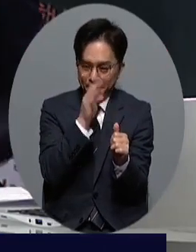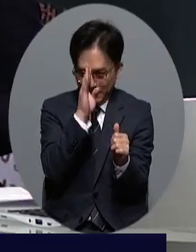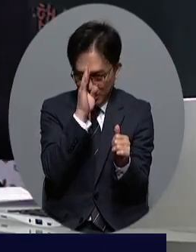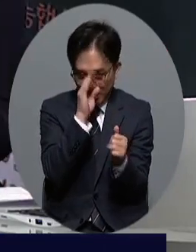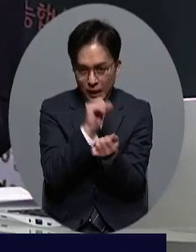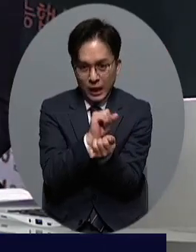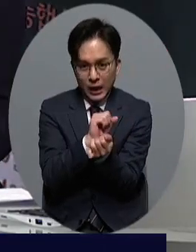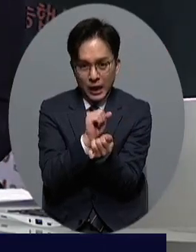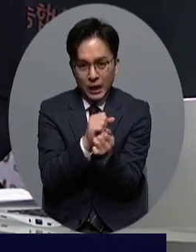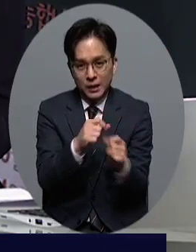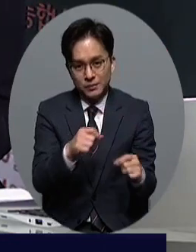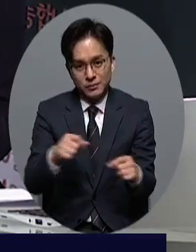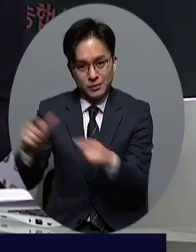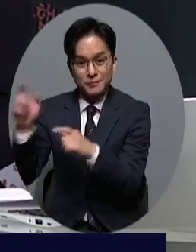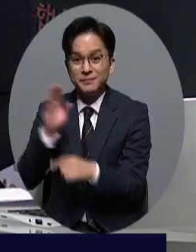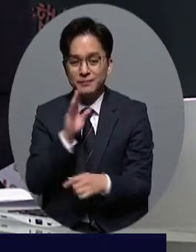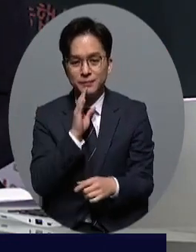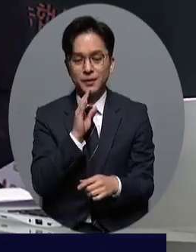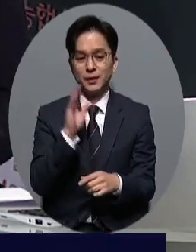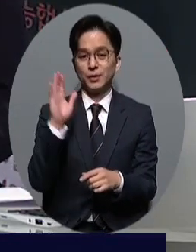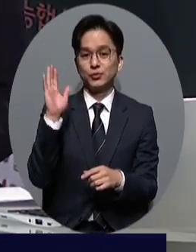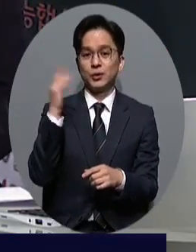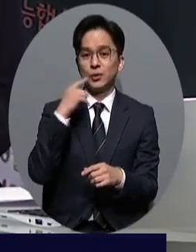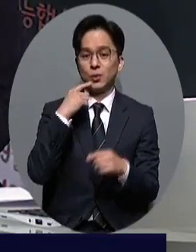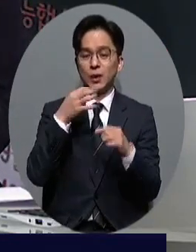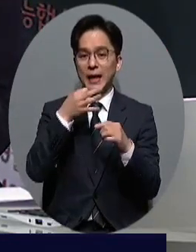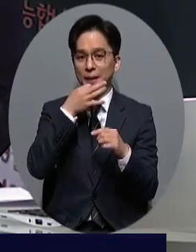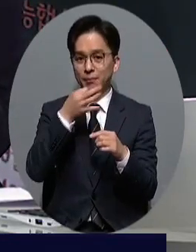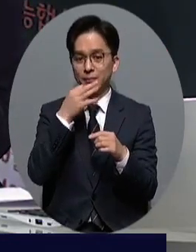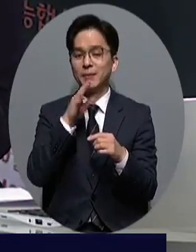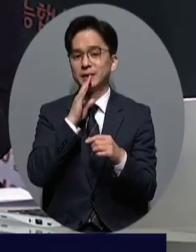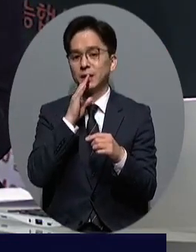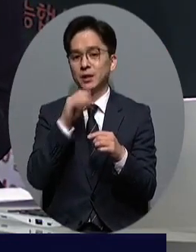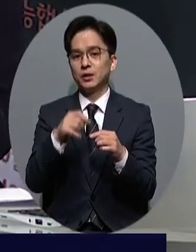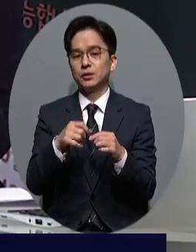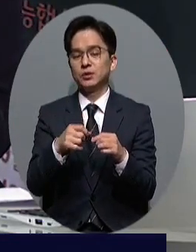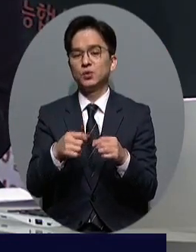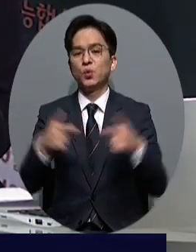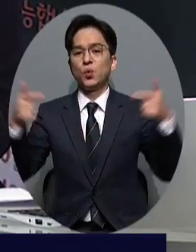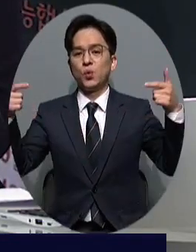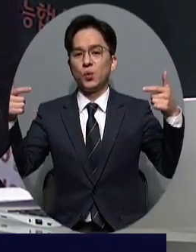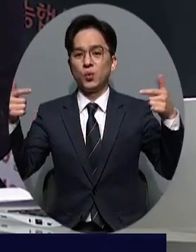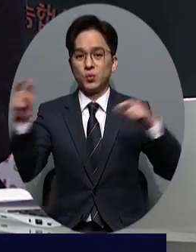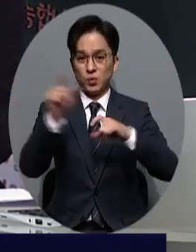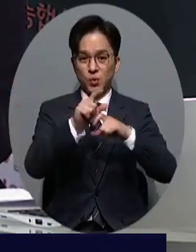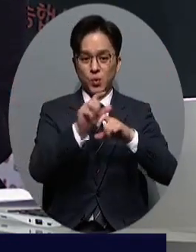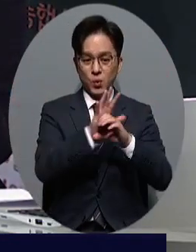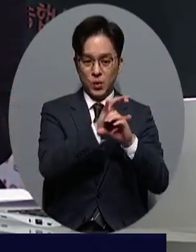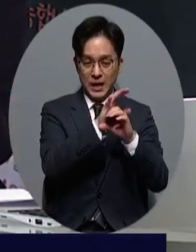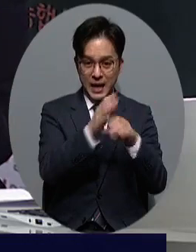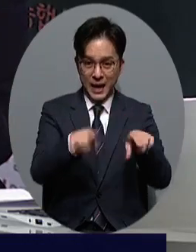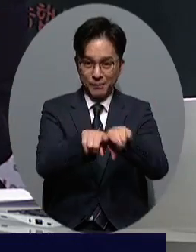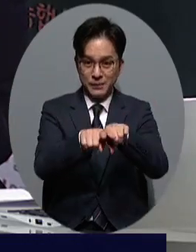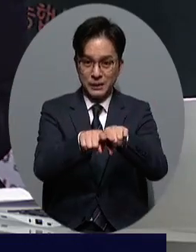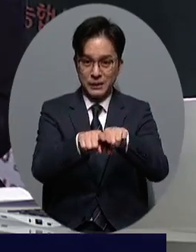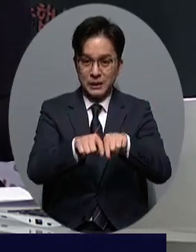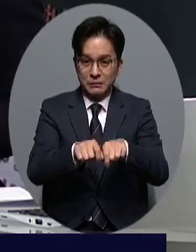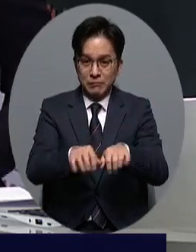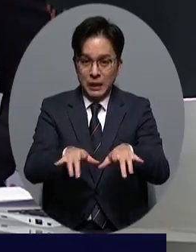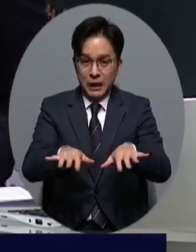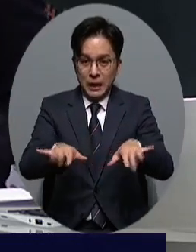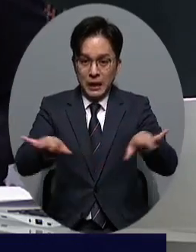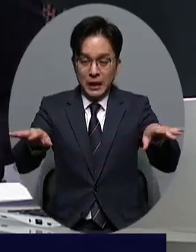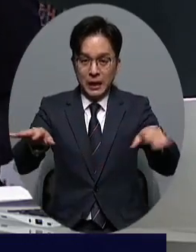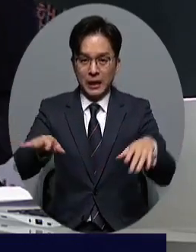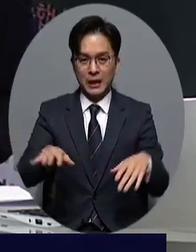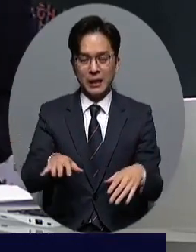네, 특히 최근 독감 환자가 크게 늘었다고 하는데요. 코로나19와 동시에 유행하는 것은 아닌지 우려가 커지고 있습니다. 천은미